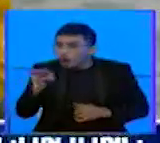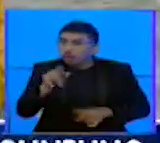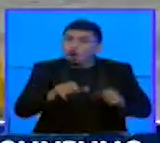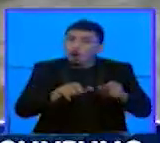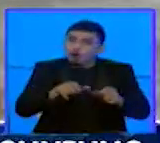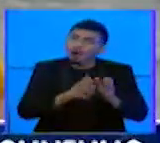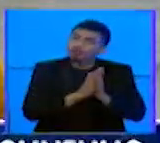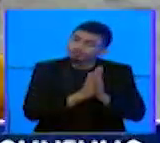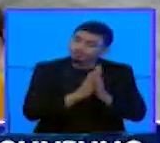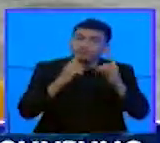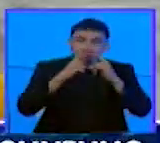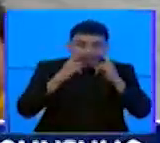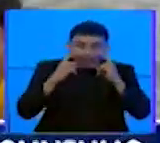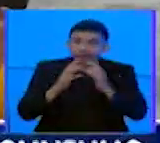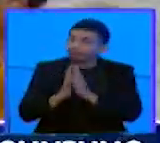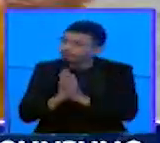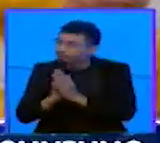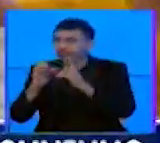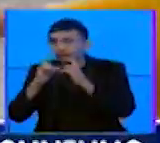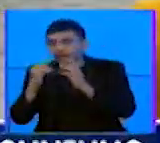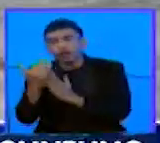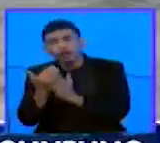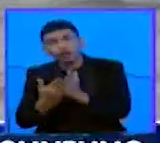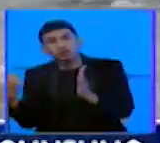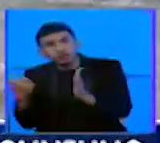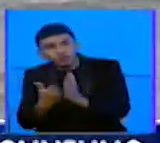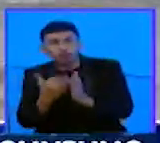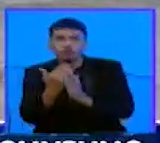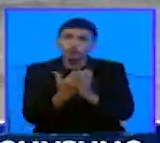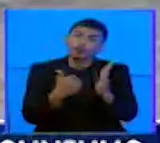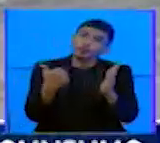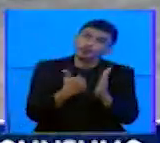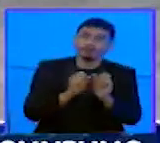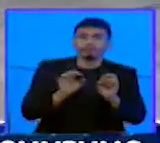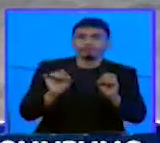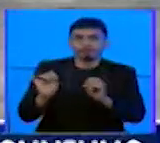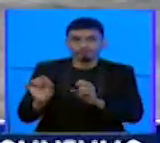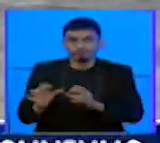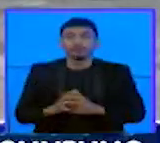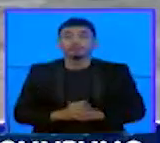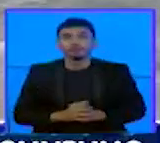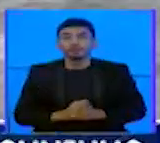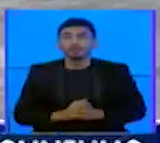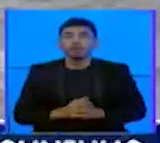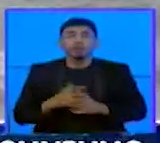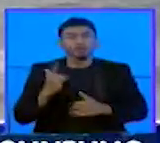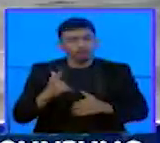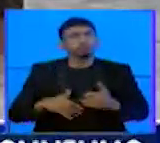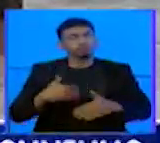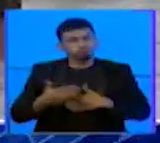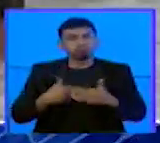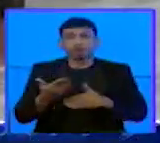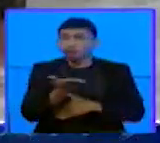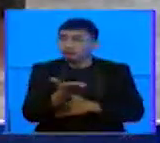tetap menjaga protokol kesehatan. Dan tentunya pemirsa tidak henti-hentinya kami juga terus menghimbau Anda dimanapun